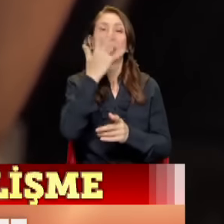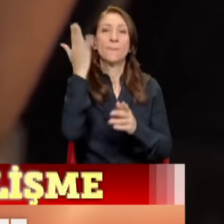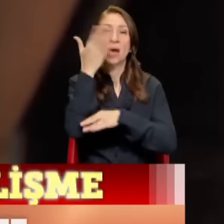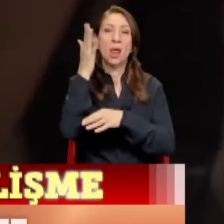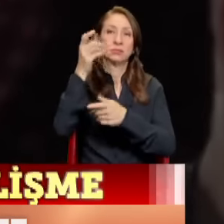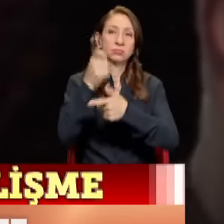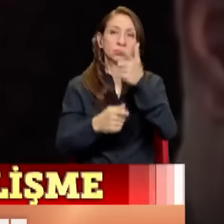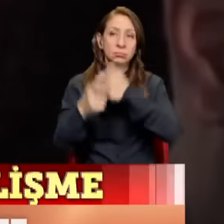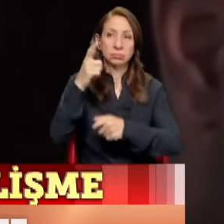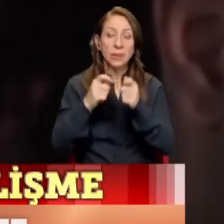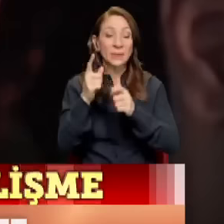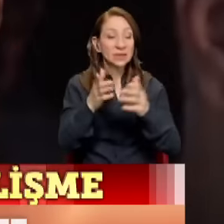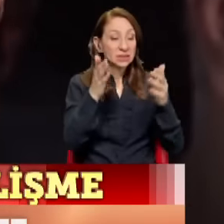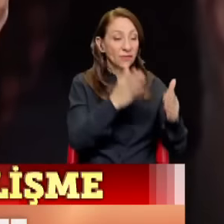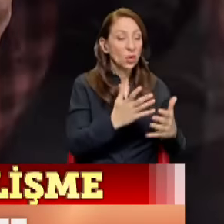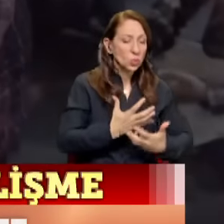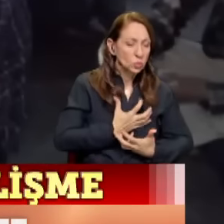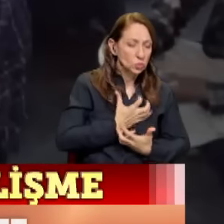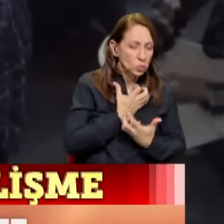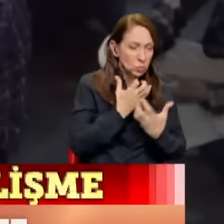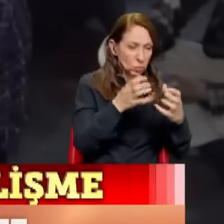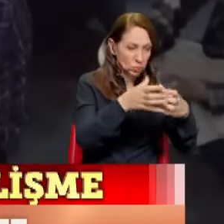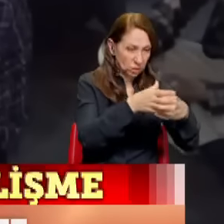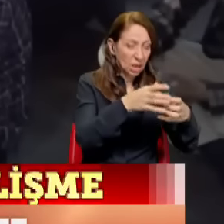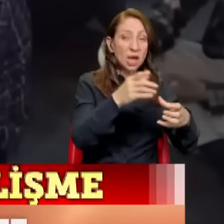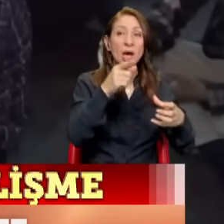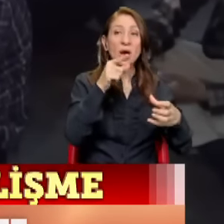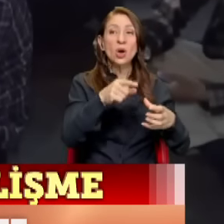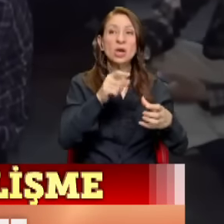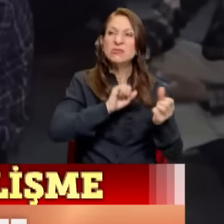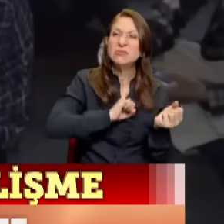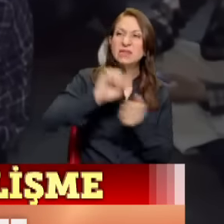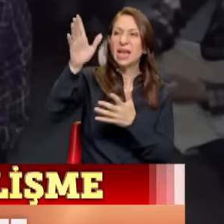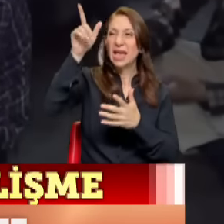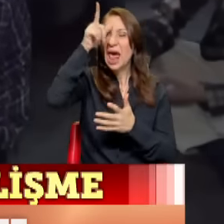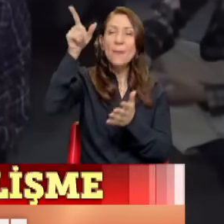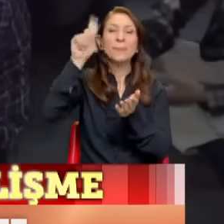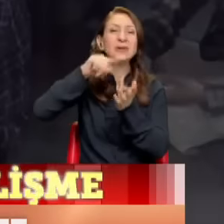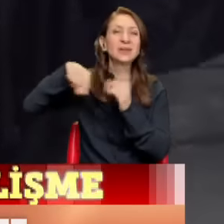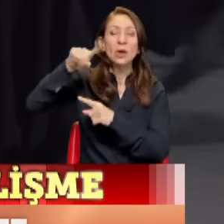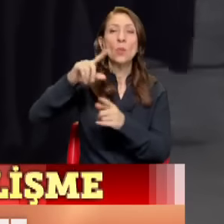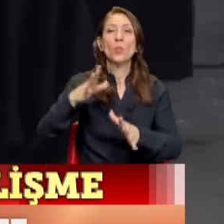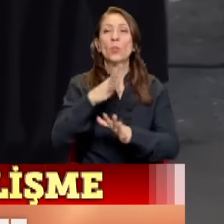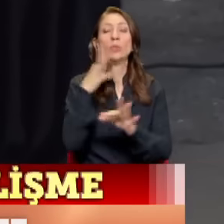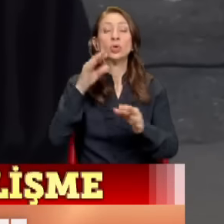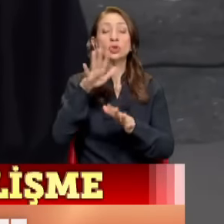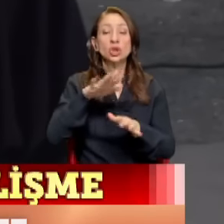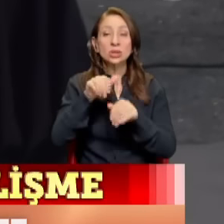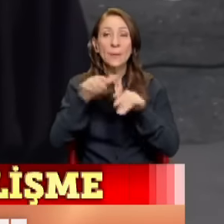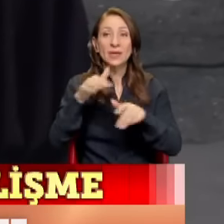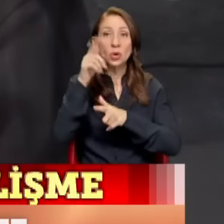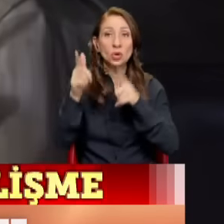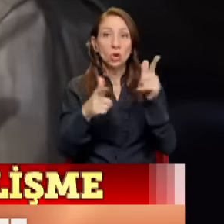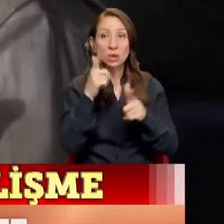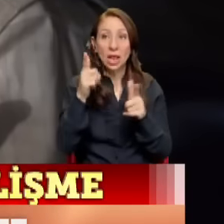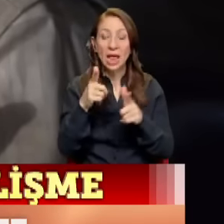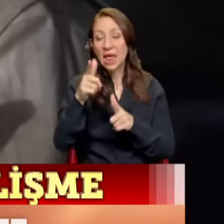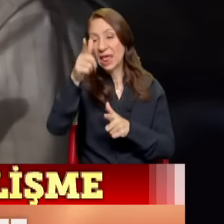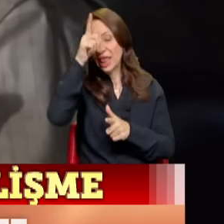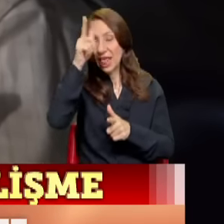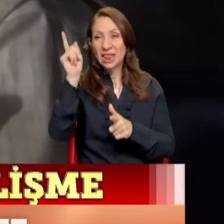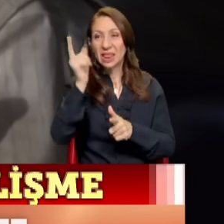asıldı bir tarafta yas varken rejim muhalifleri ve sürgündeki İranlılar mutluydu sosyal medyada paylaştıkları görüntülerle